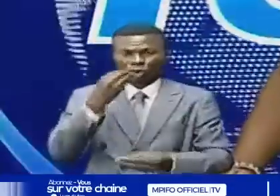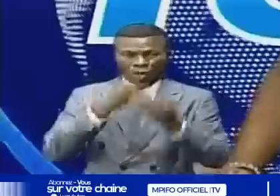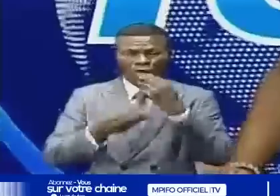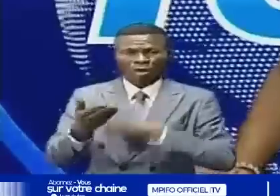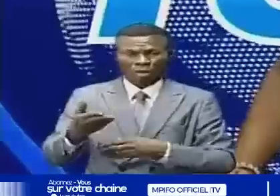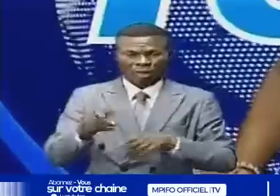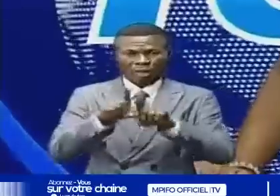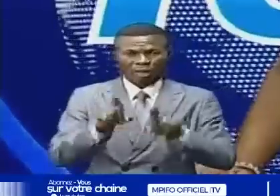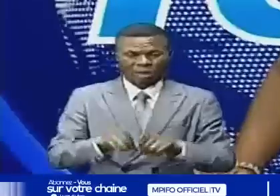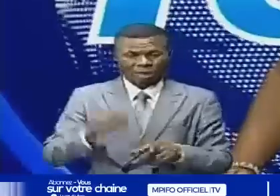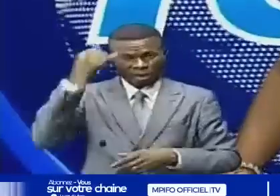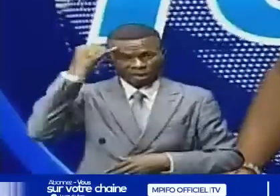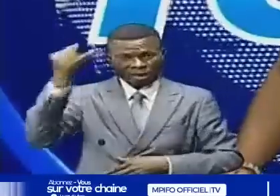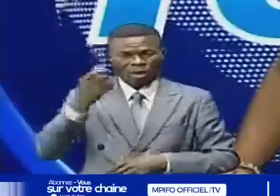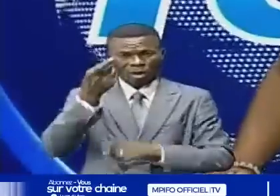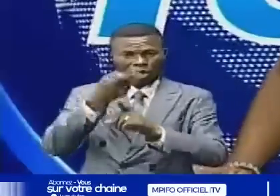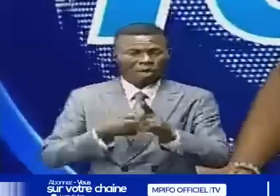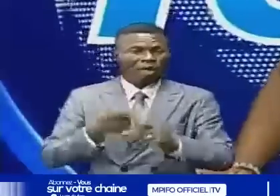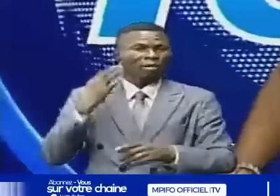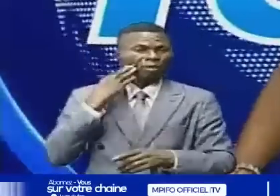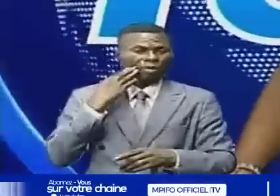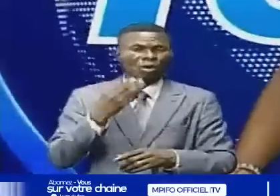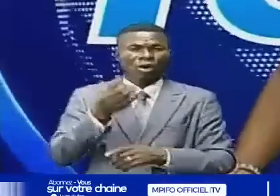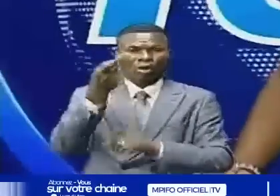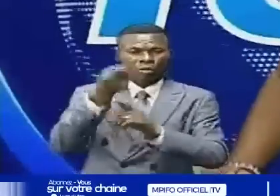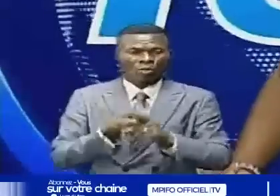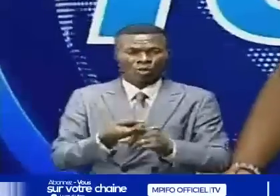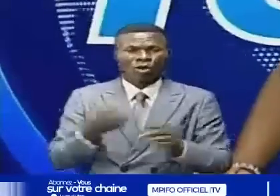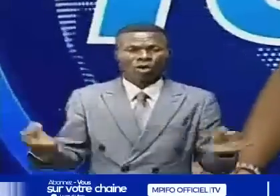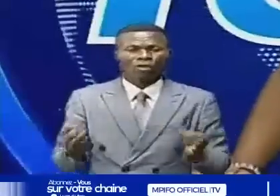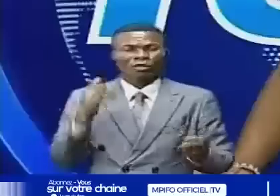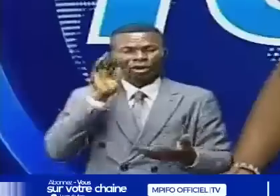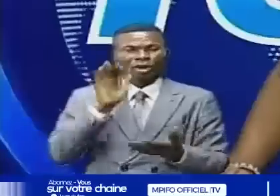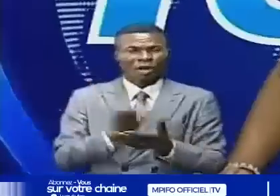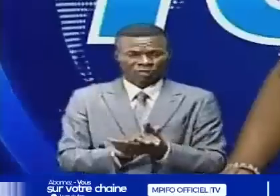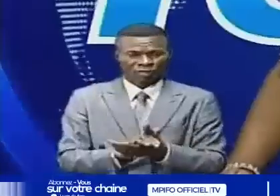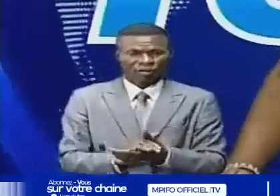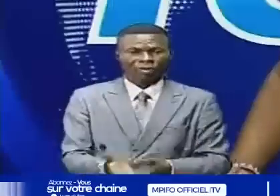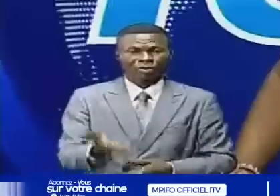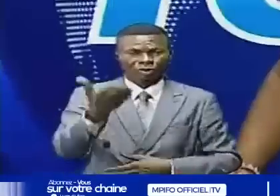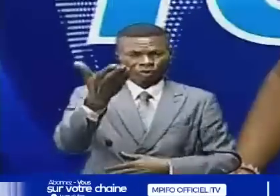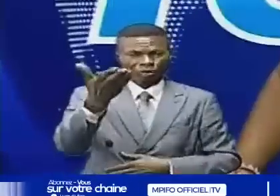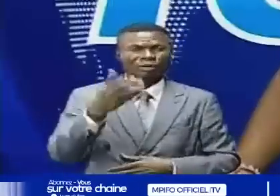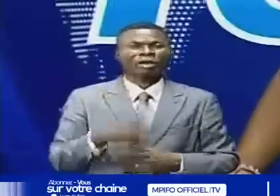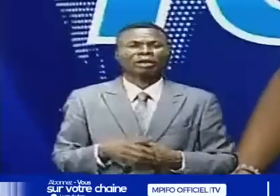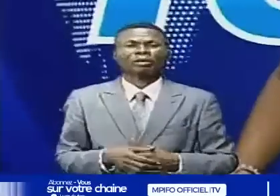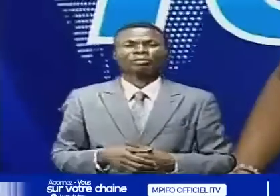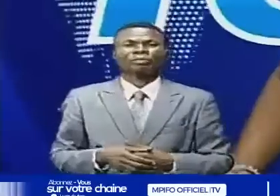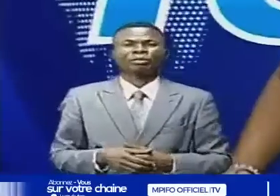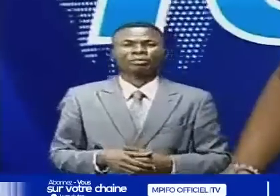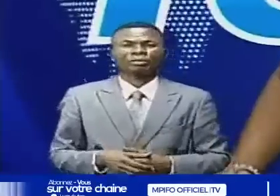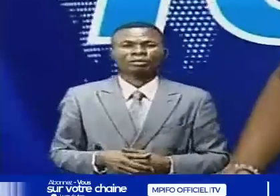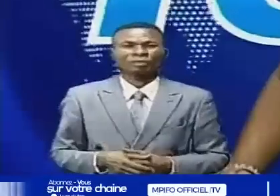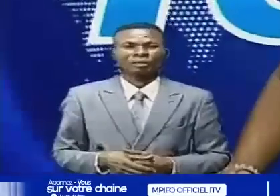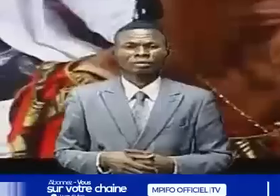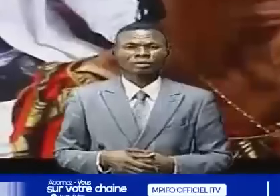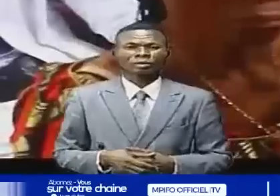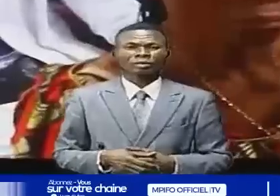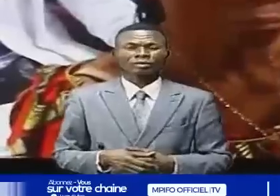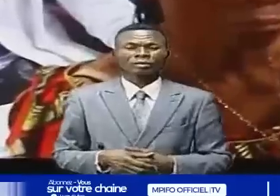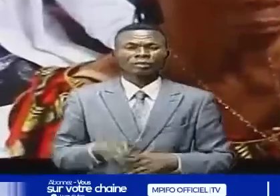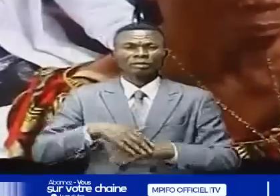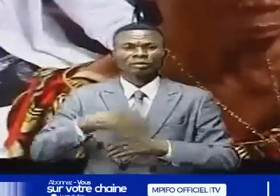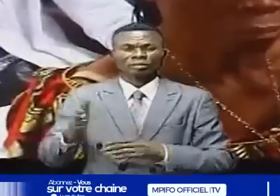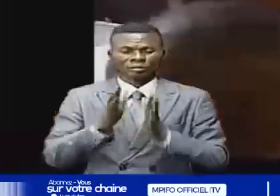nécessité, ceci dans le cadre du mois de mars, au mois dédié à la femme. Dieu merci Kanda et Emile Bipendo, c'est un reportage. Après